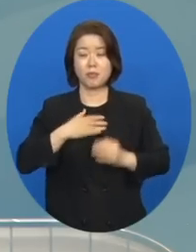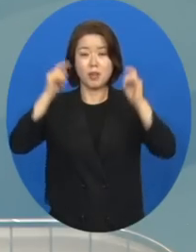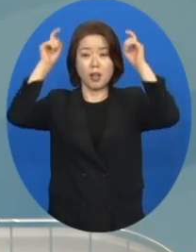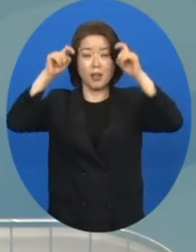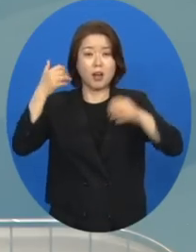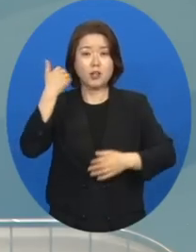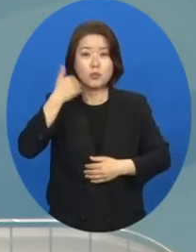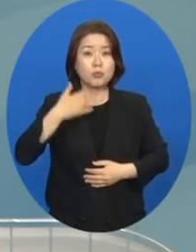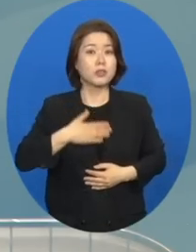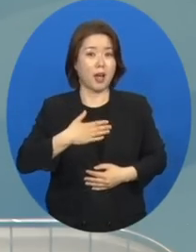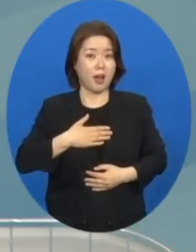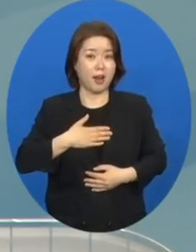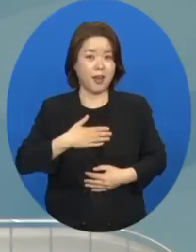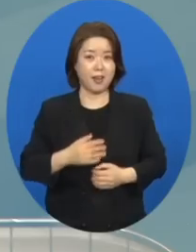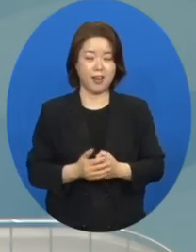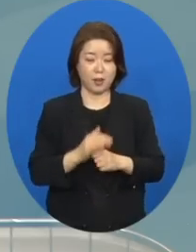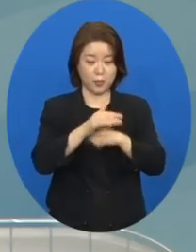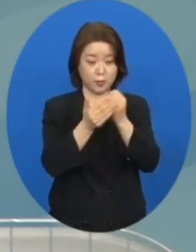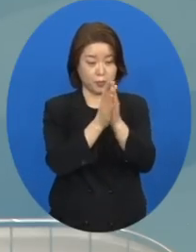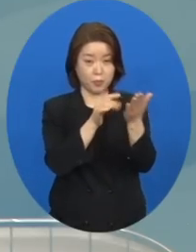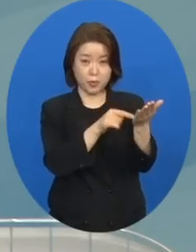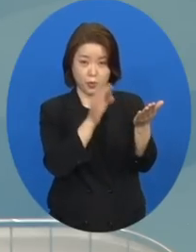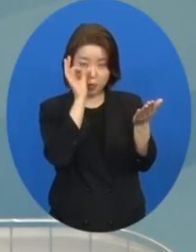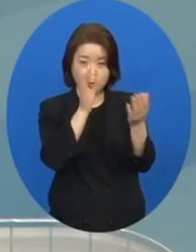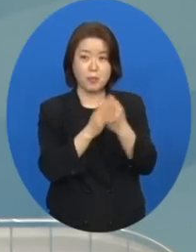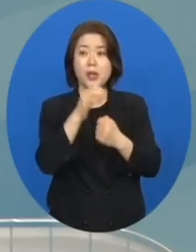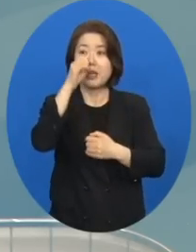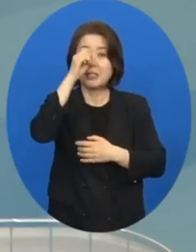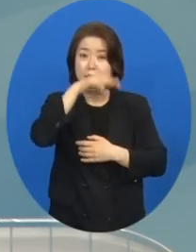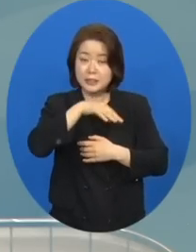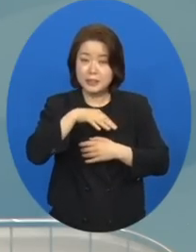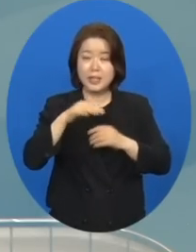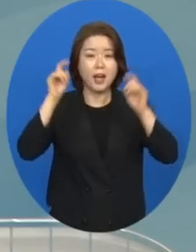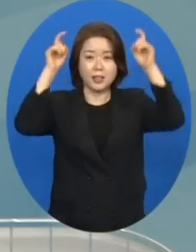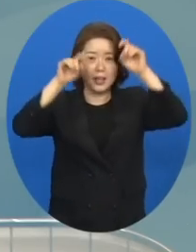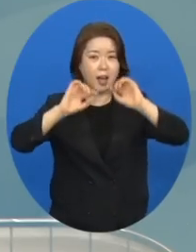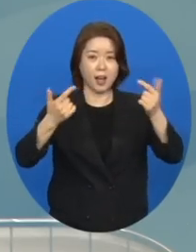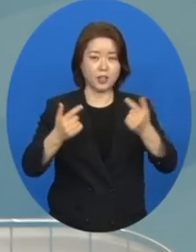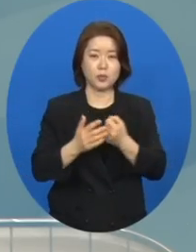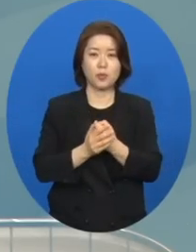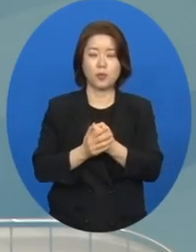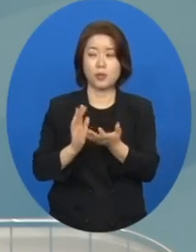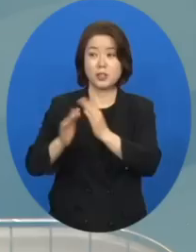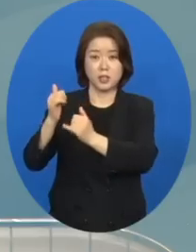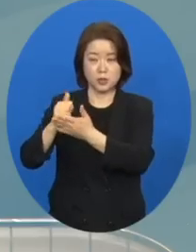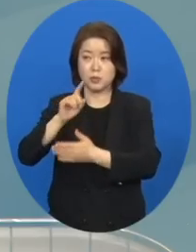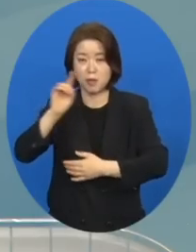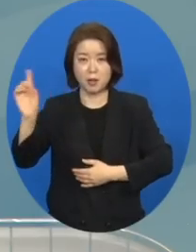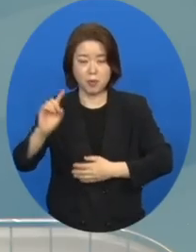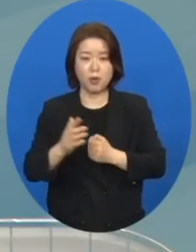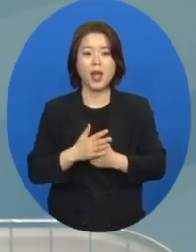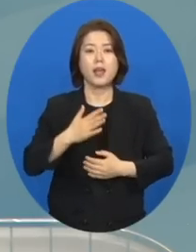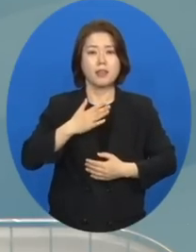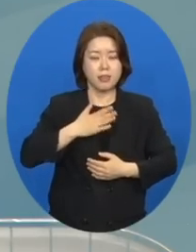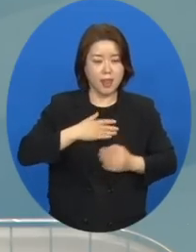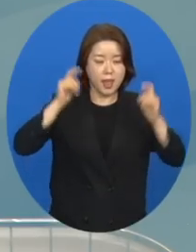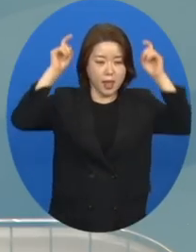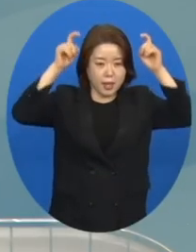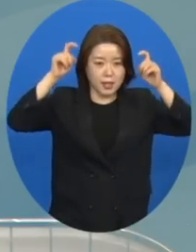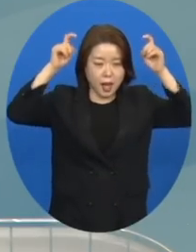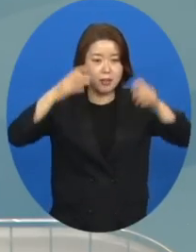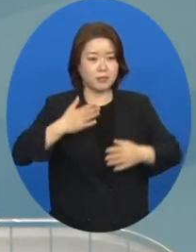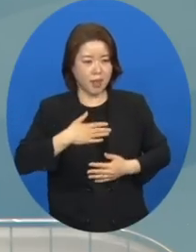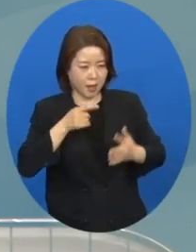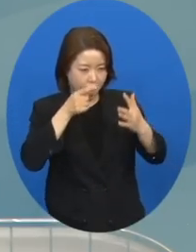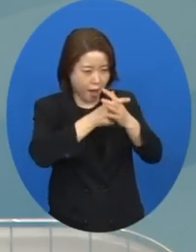있습니다 오늘 본문을 가보시면 욕은 양양이 아니에요 예수님은 뇌의 양을 내가 한다고 했습니다 자기 양을